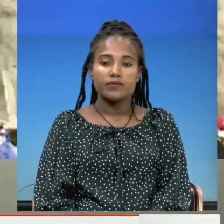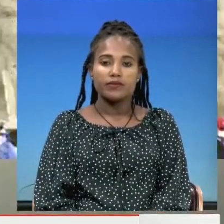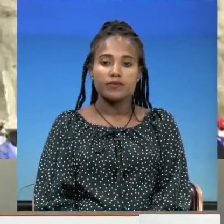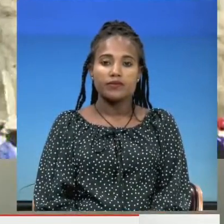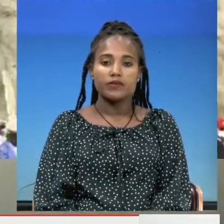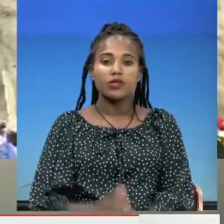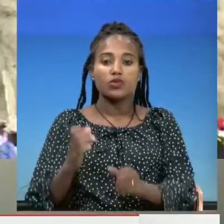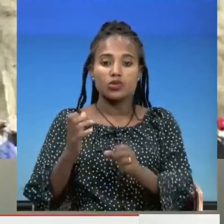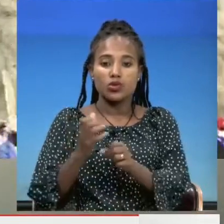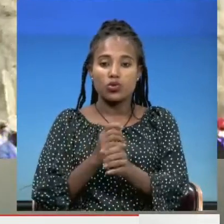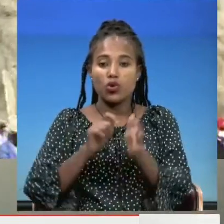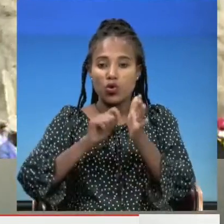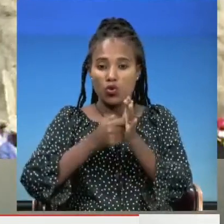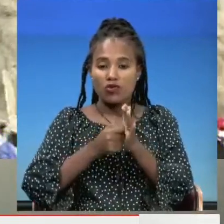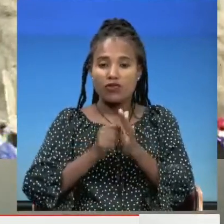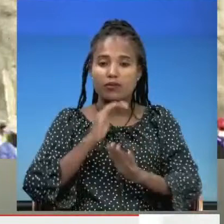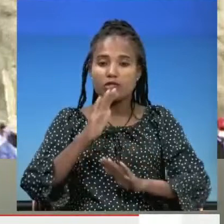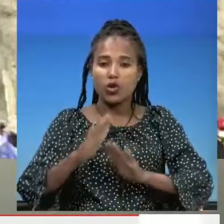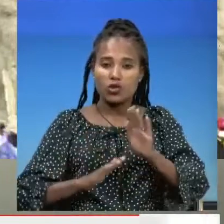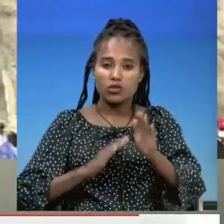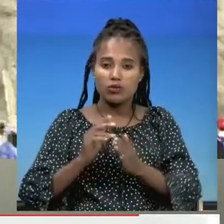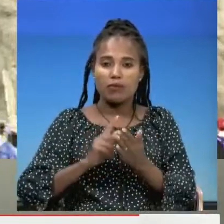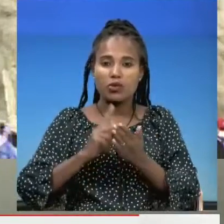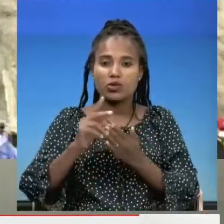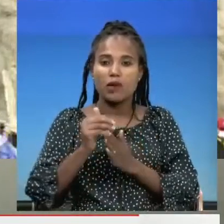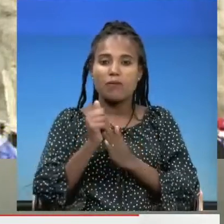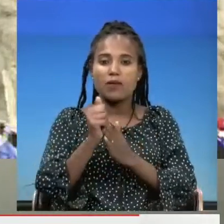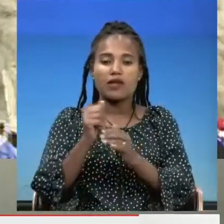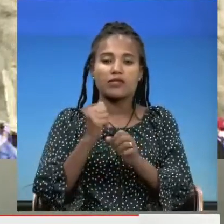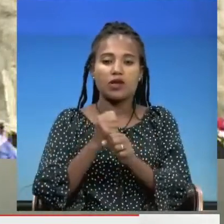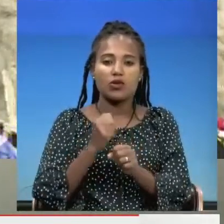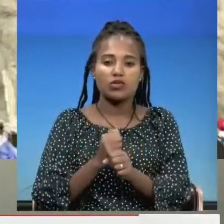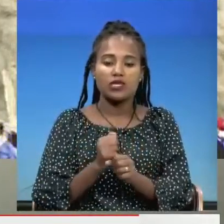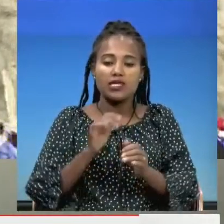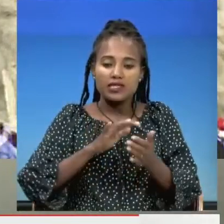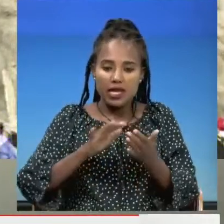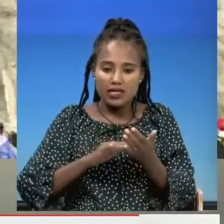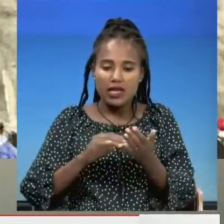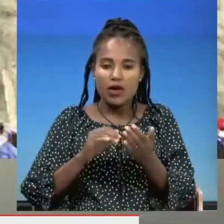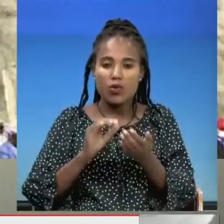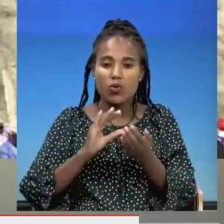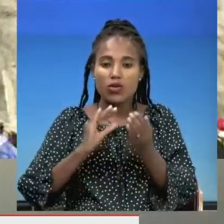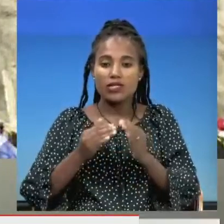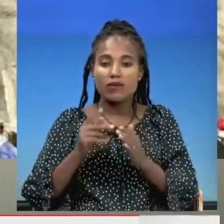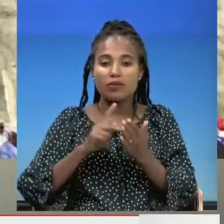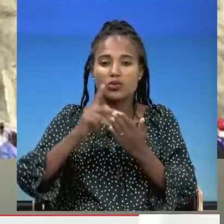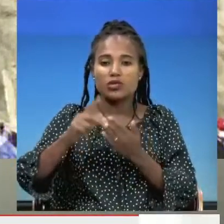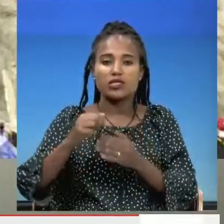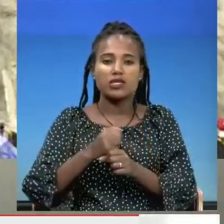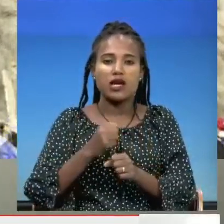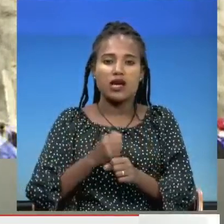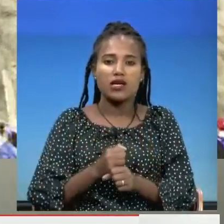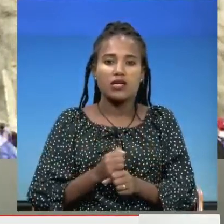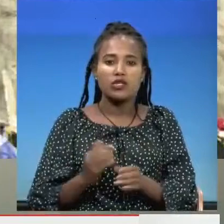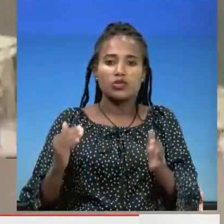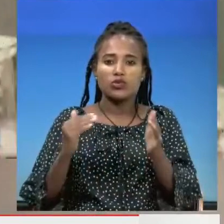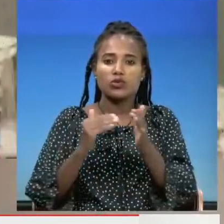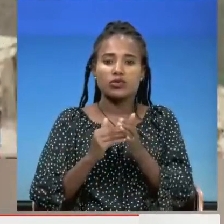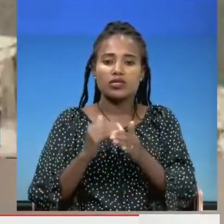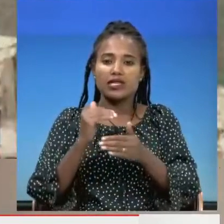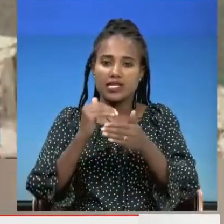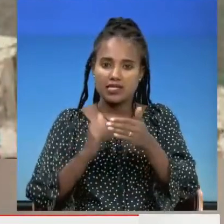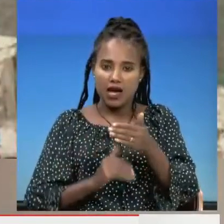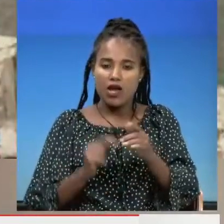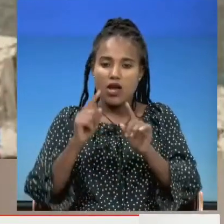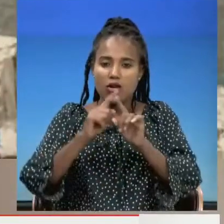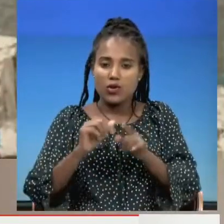የተወሰዱ ቁልፍ እርምጃዎችም በፕሮጀክት አመራር ስራዎች ጥናትና መስክ የፕሮጀክት ስራ ተግዳሮቶች ቅልበሳ